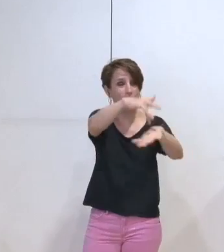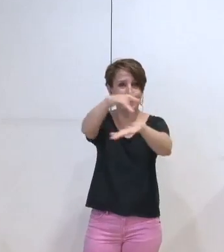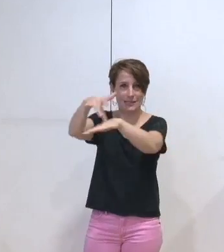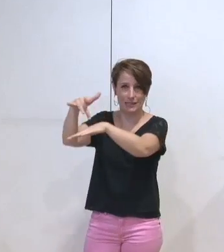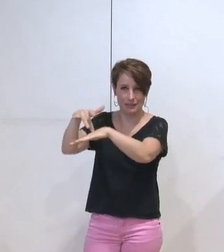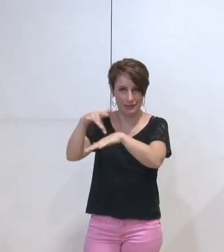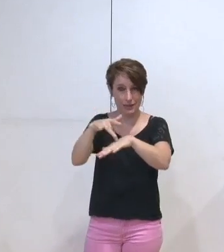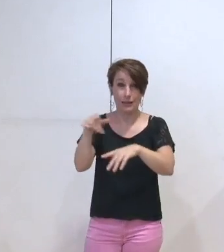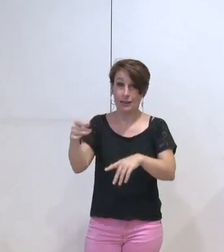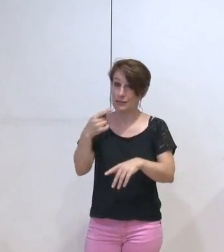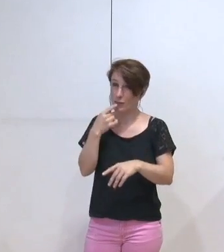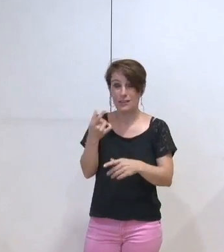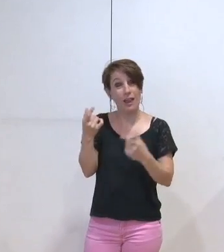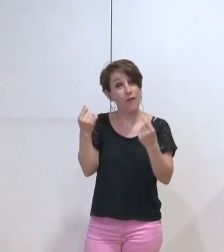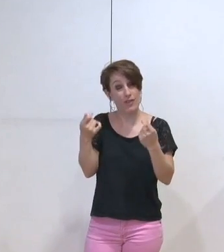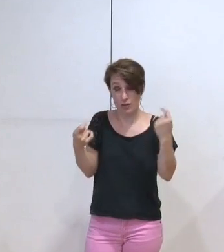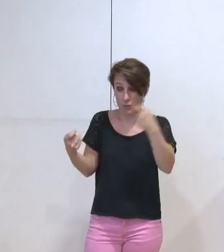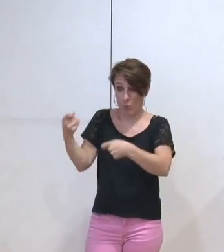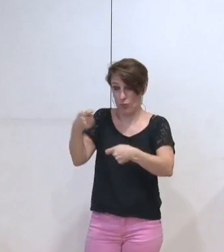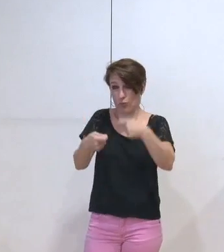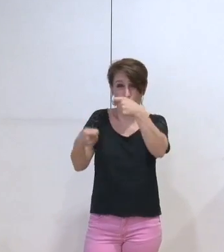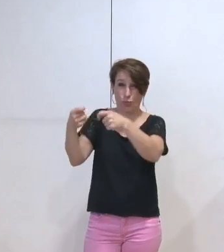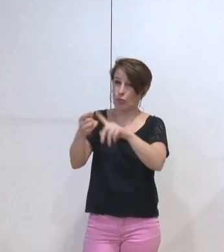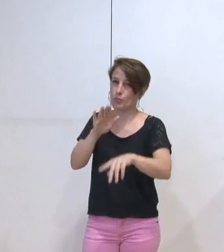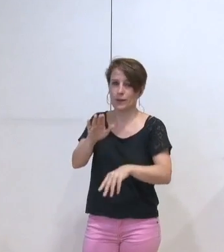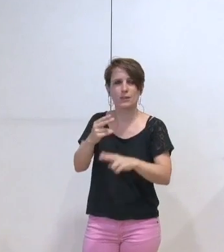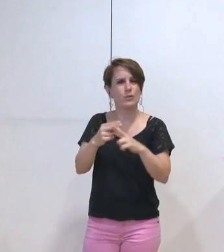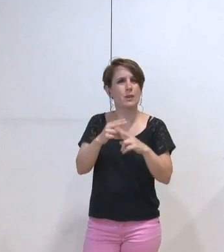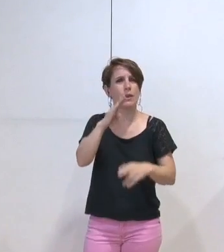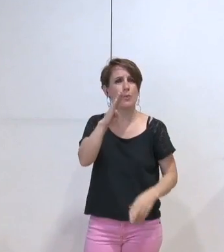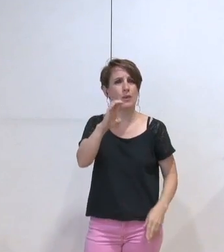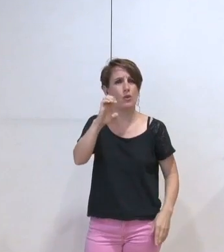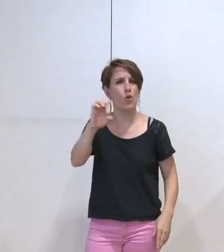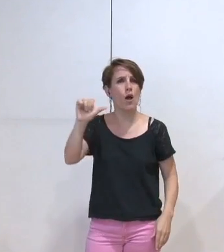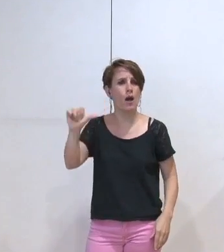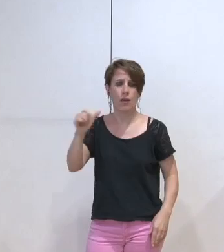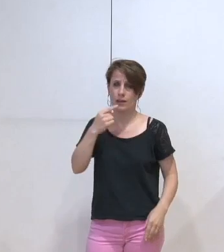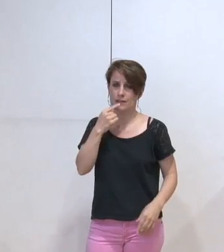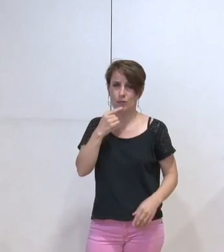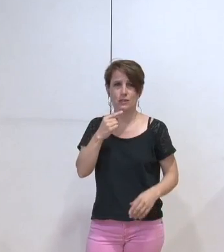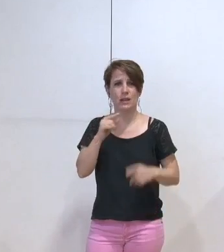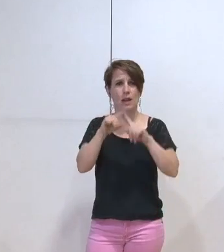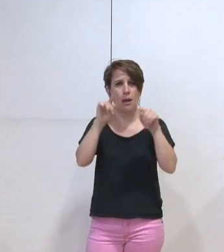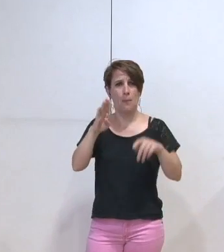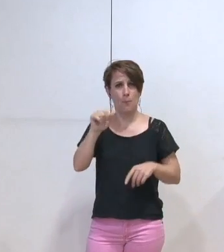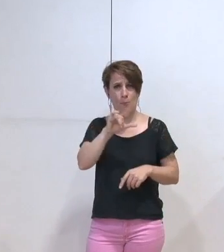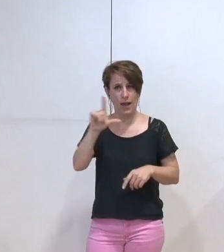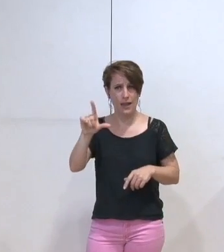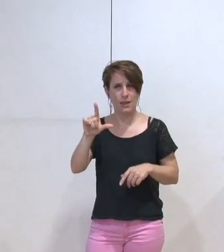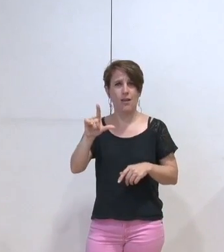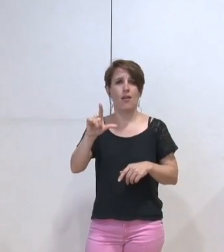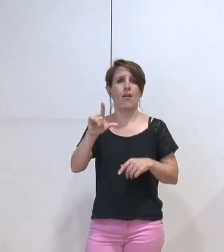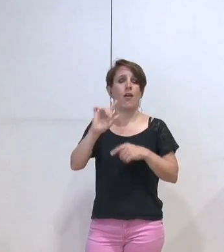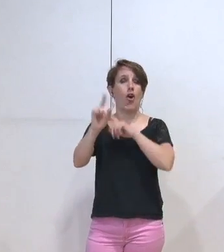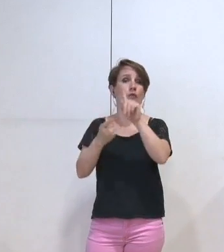montage financier particulier puisque c'est un BEA un BEA c'est un bail amphitéotique administratif sur 20